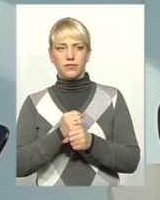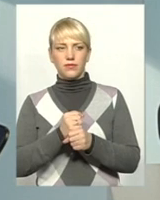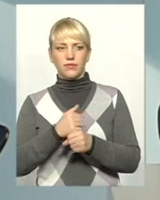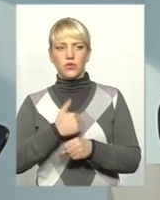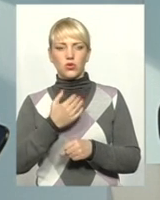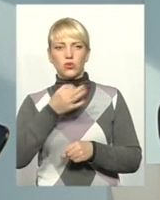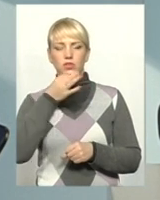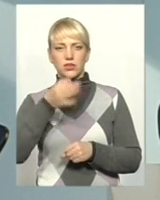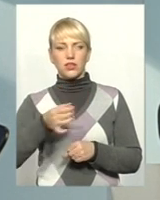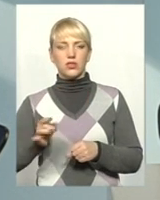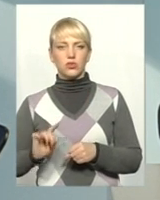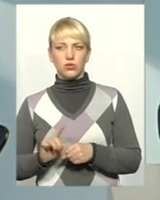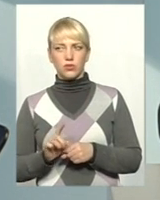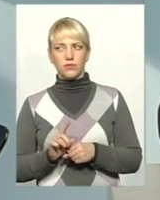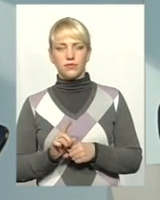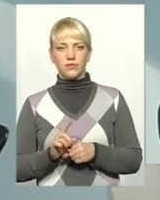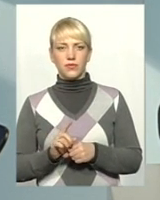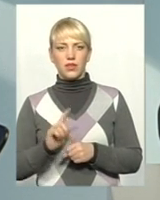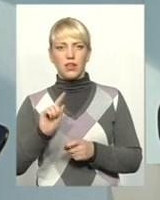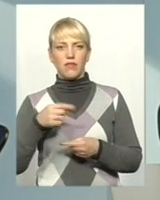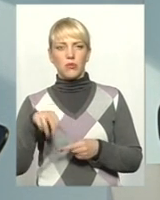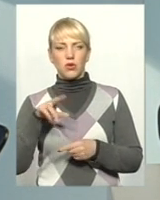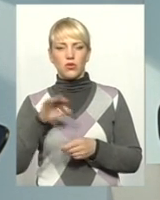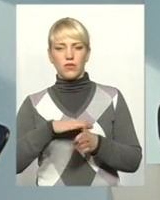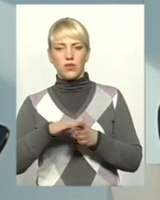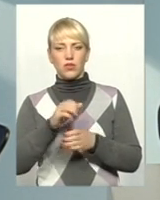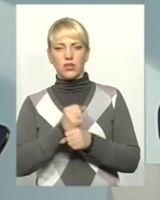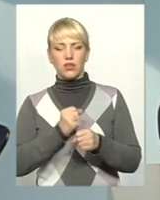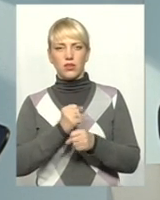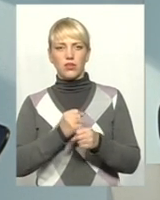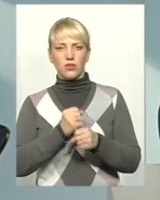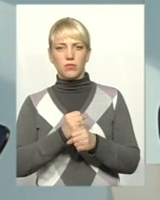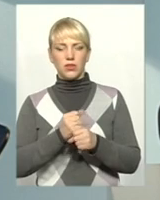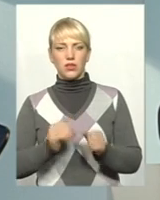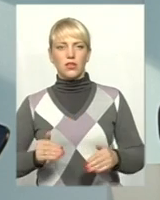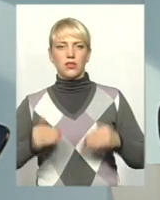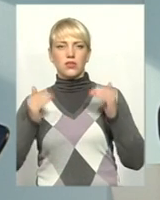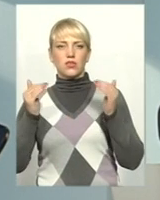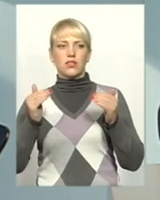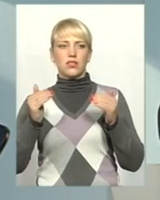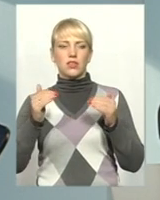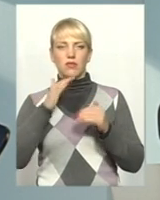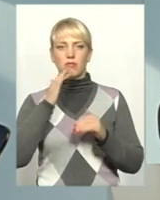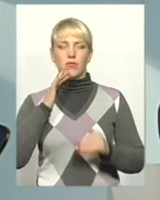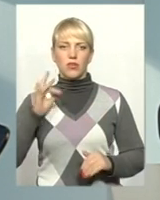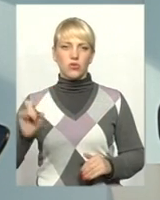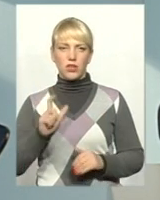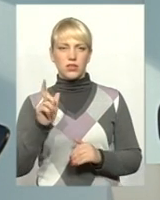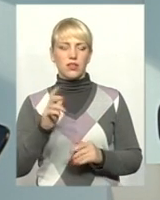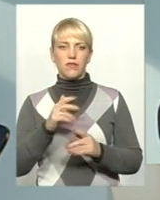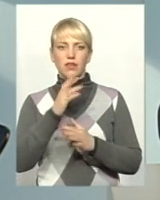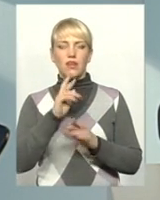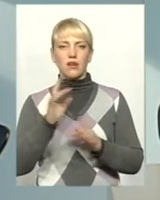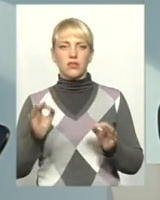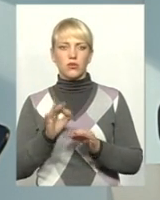хочу сказати, що вимоги до виконання робіт зросли просто в рази. Як ніколи сьогодні